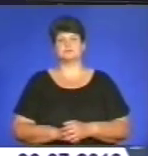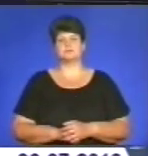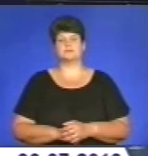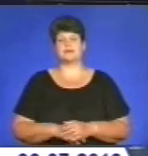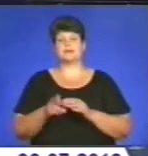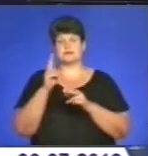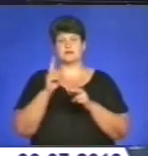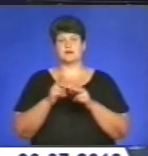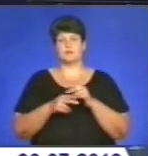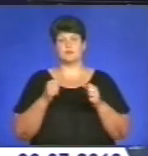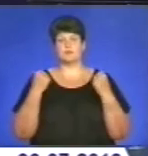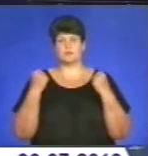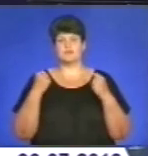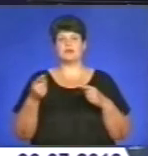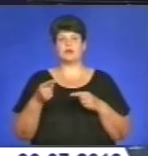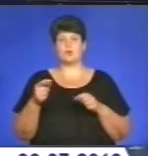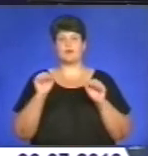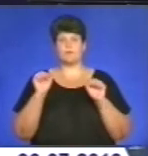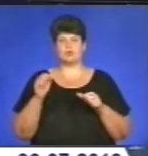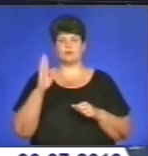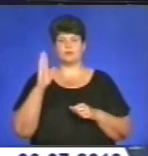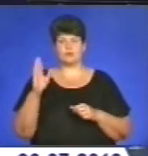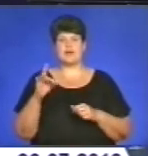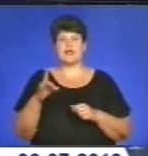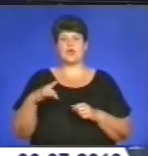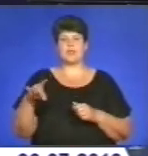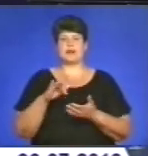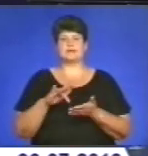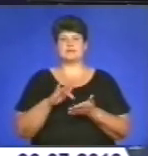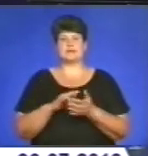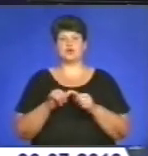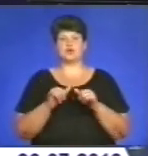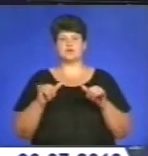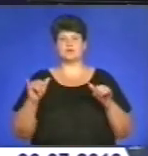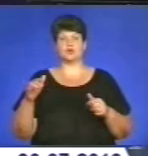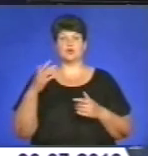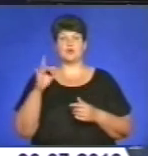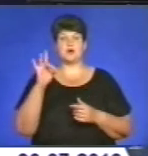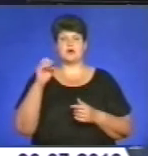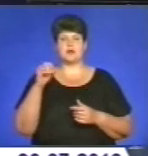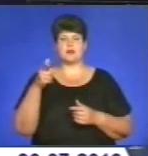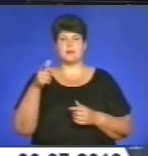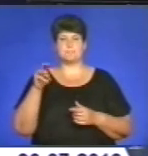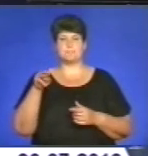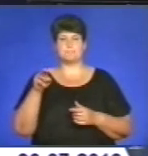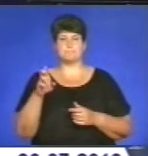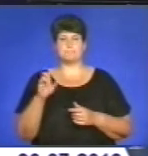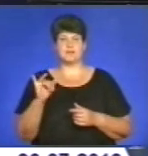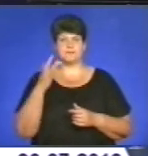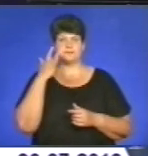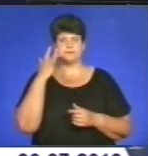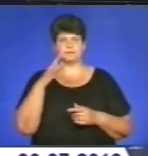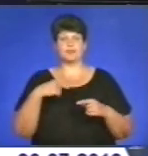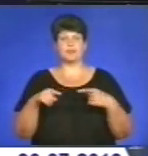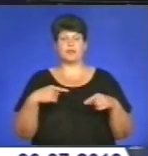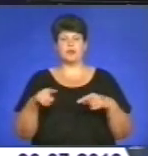І на завершення про спорт. Тернопіль може стати регіональним центром із розвитку регбі. Про це йшлося на прес-конференції виконавчого